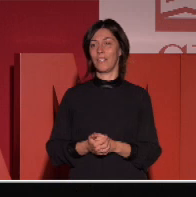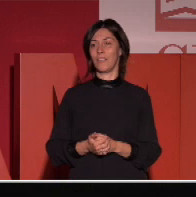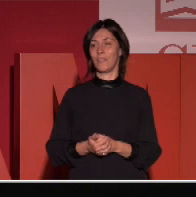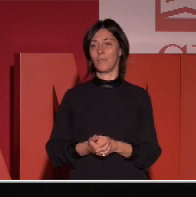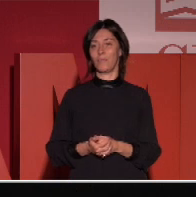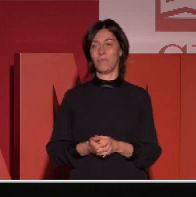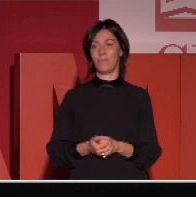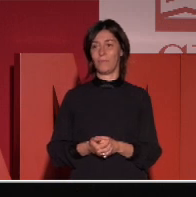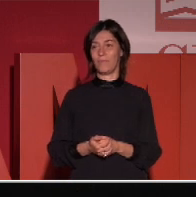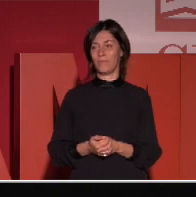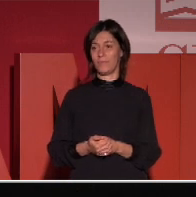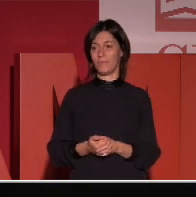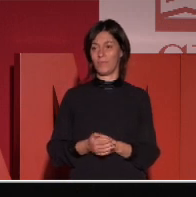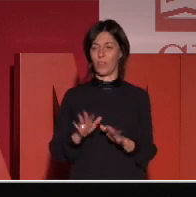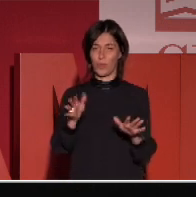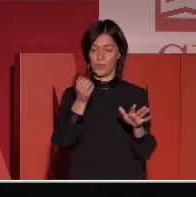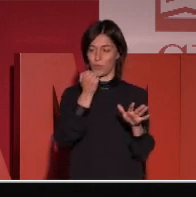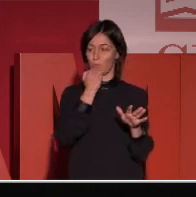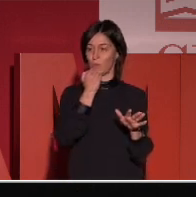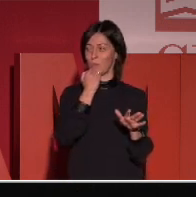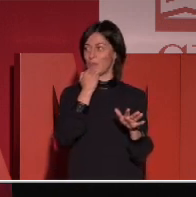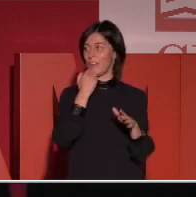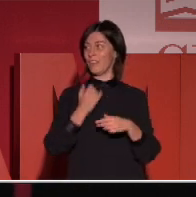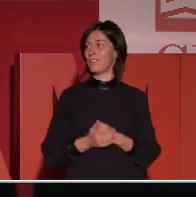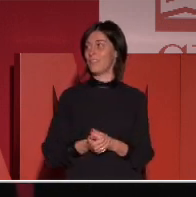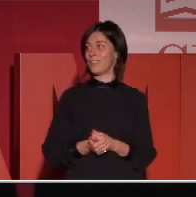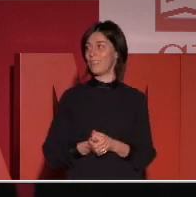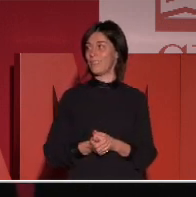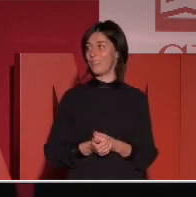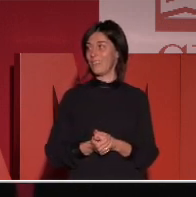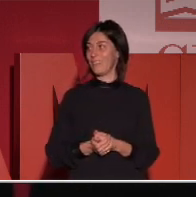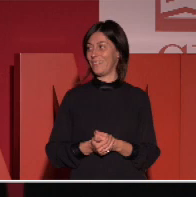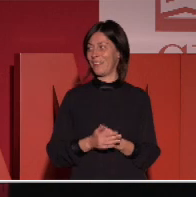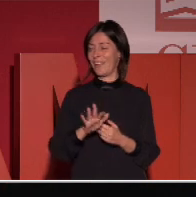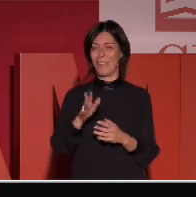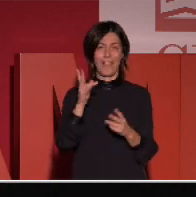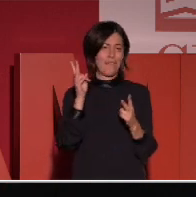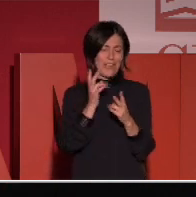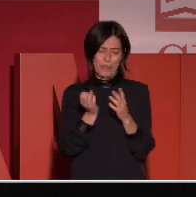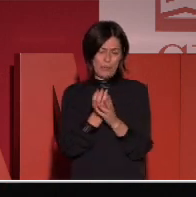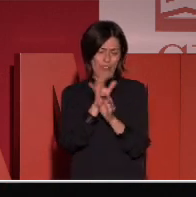ok no veramente bene allora non mi capita mai scusa